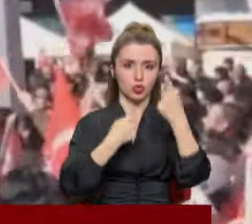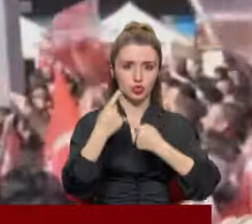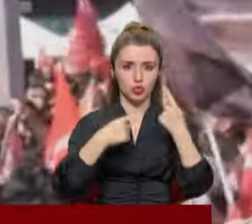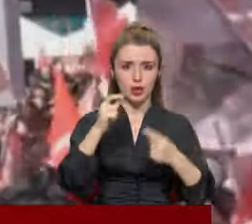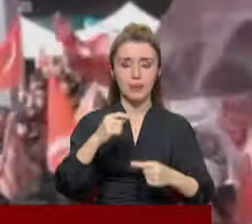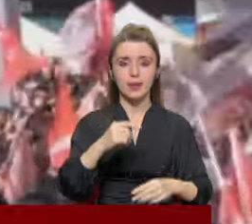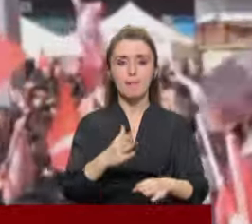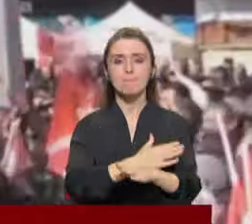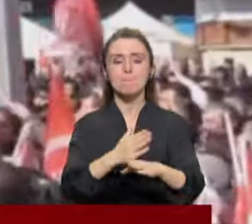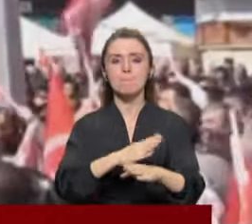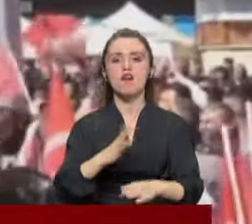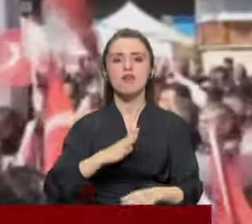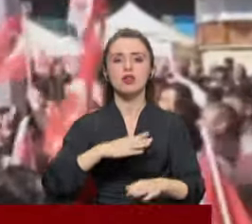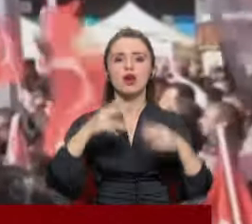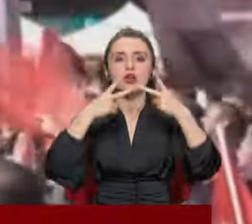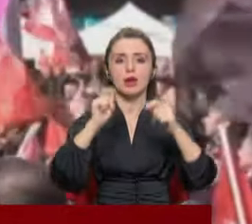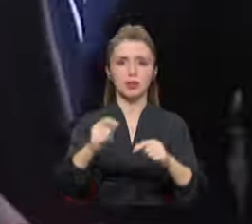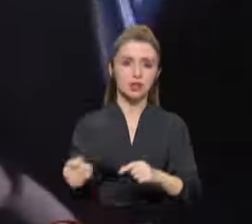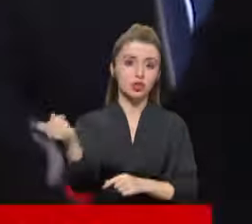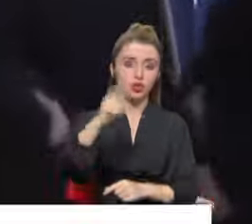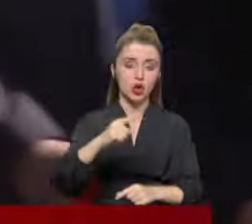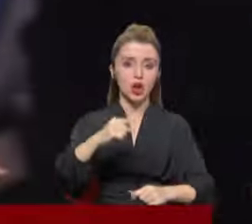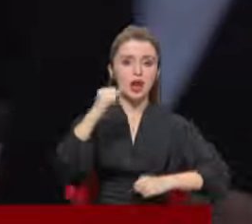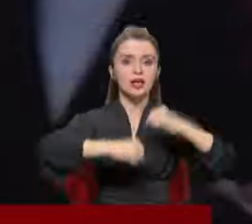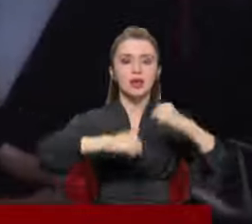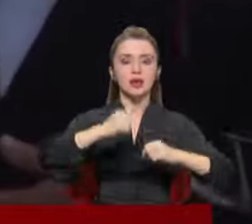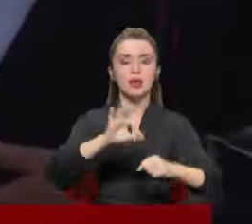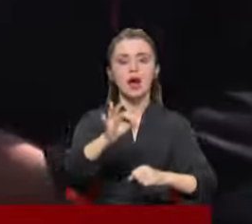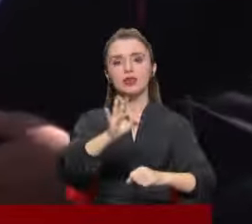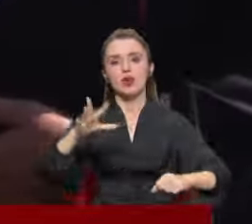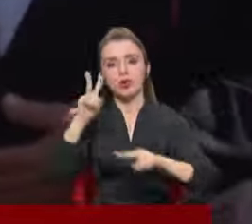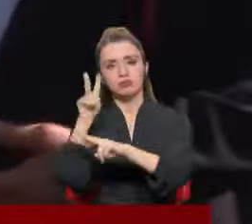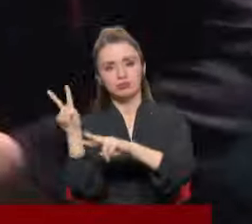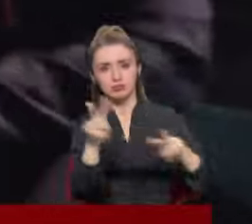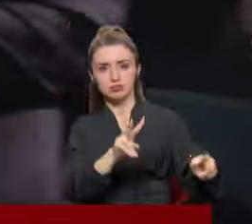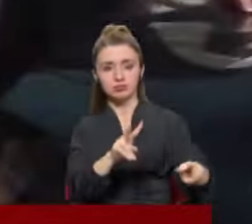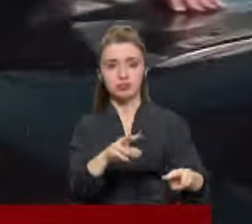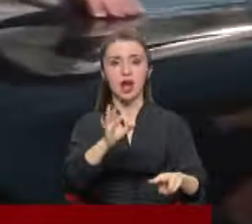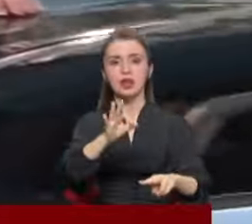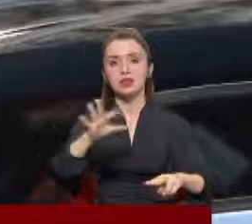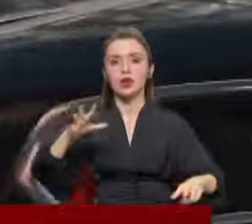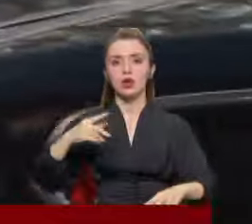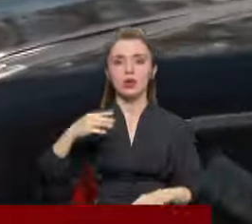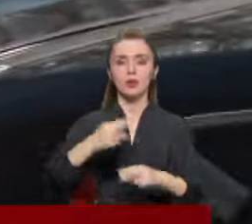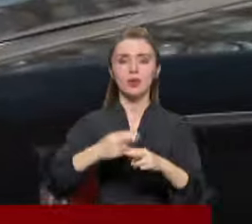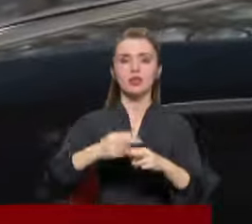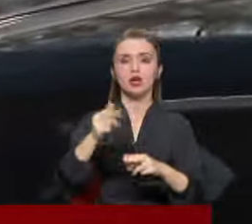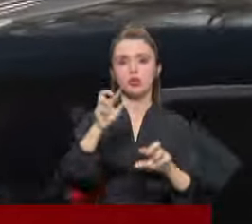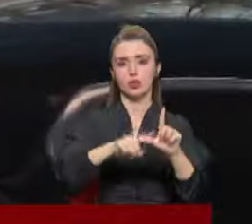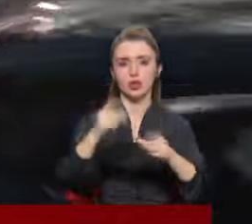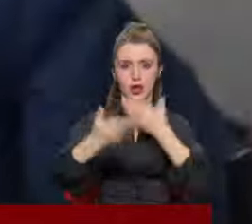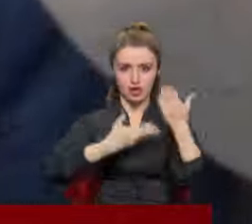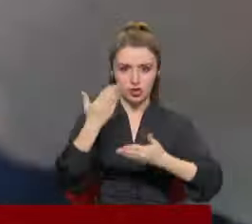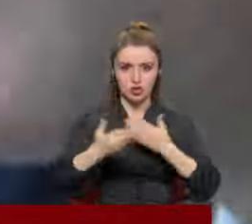Mal varlığınızı açıklayın çağrısı sonrası rakibi Turgut Altınok'a çevrilmişti gözler. Altınok pazar günü projelerini